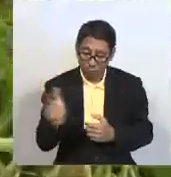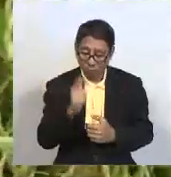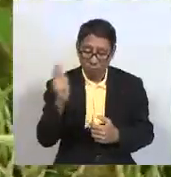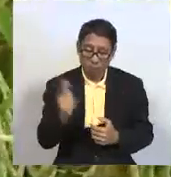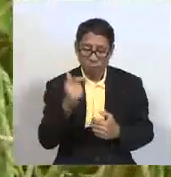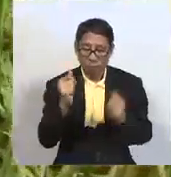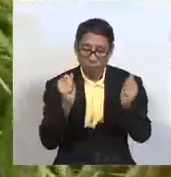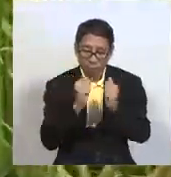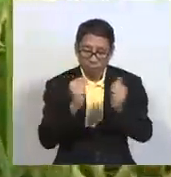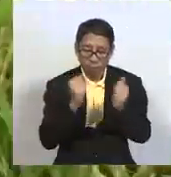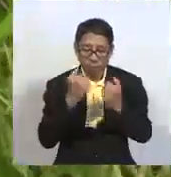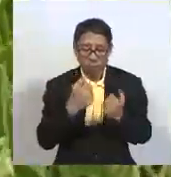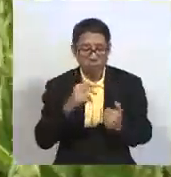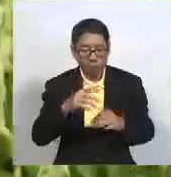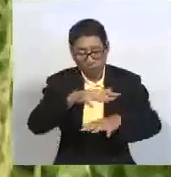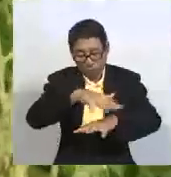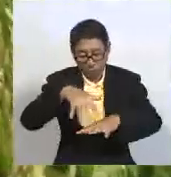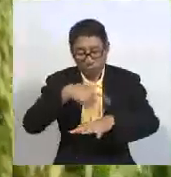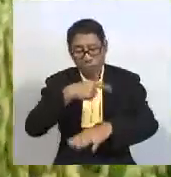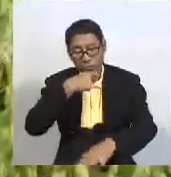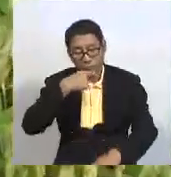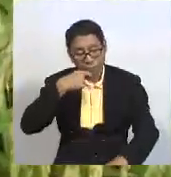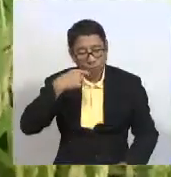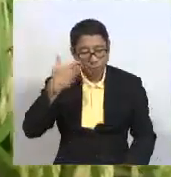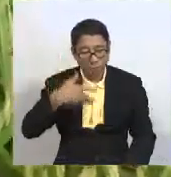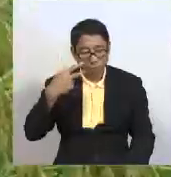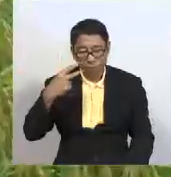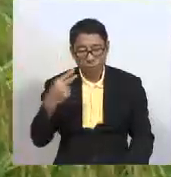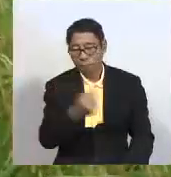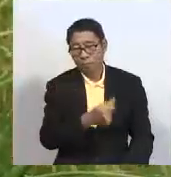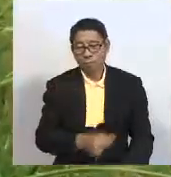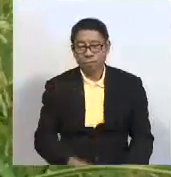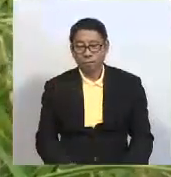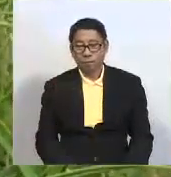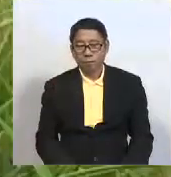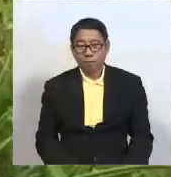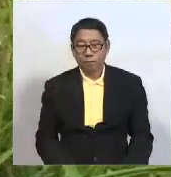แรงจึงทำให้น้ำในที่นาแห้งเร็วกว่าปกติไปอีก อืม